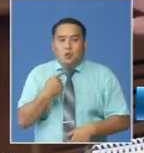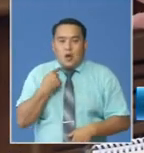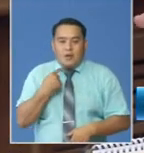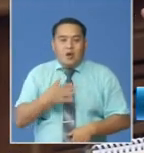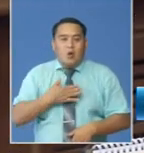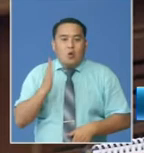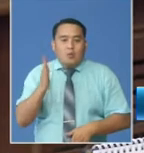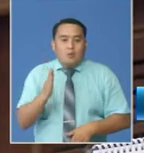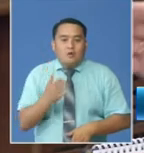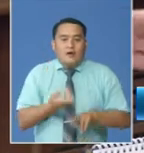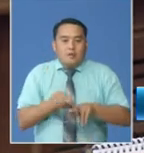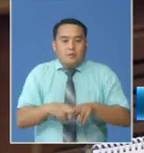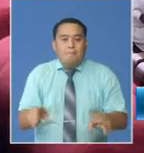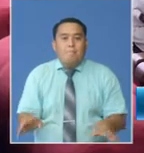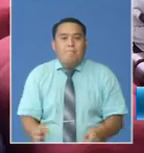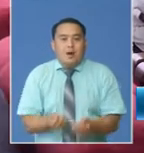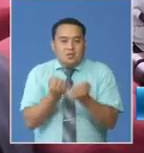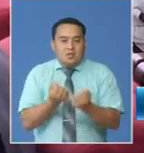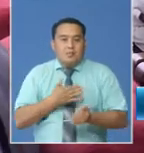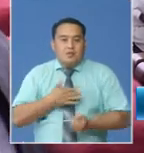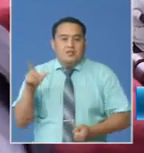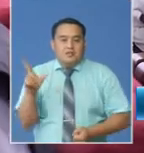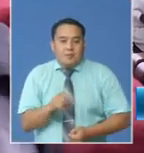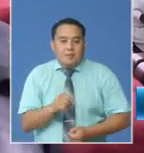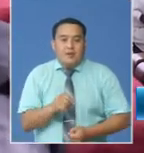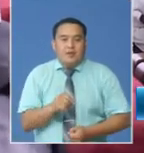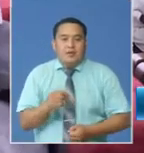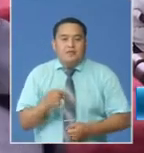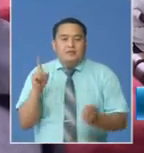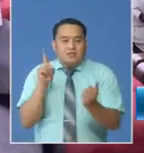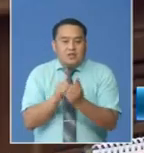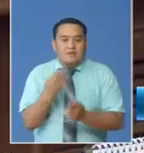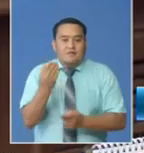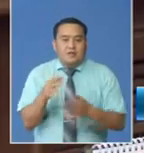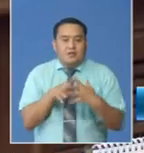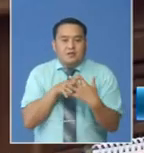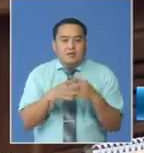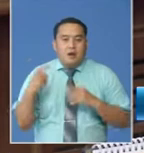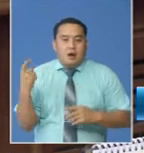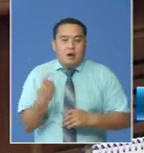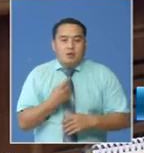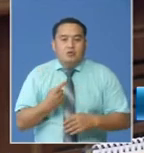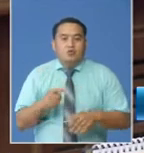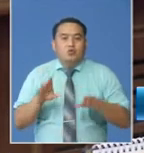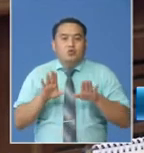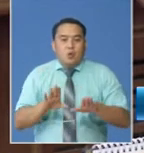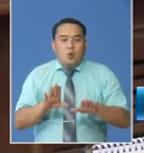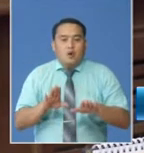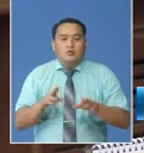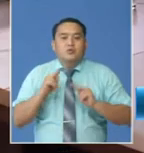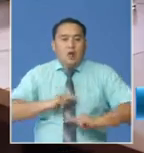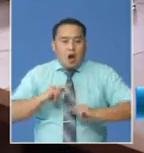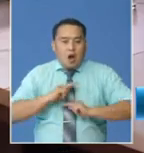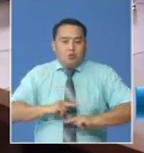и он очень нас в этом поддержал. И вот мы здесь, приехали встретиться с вашими аграриями, для того, чтобы не только расширить